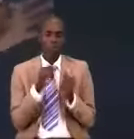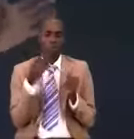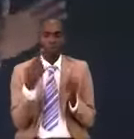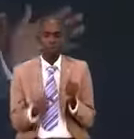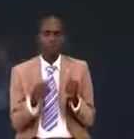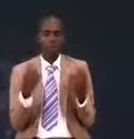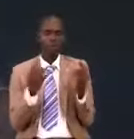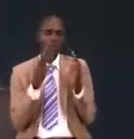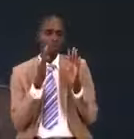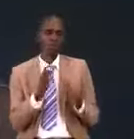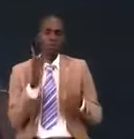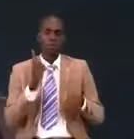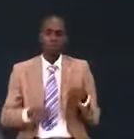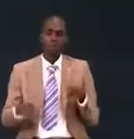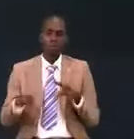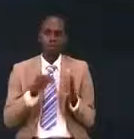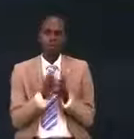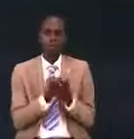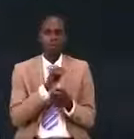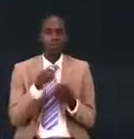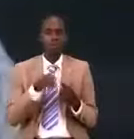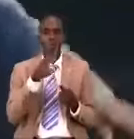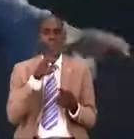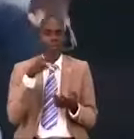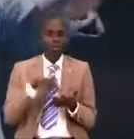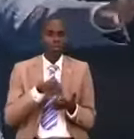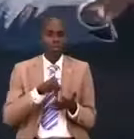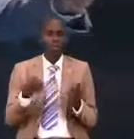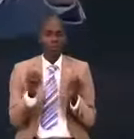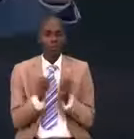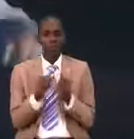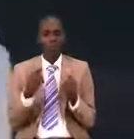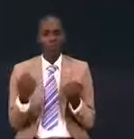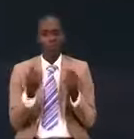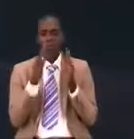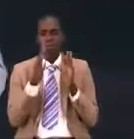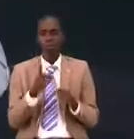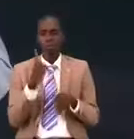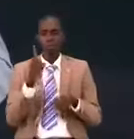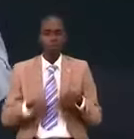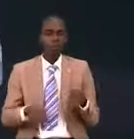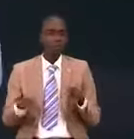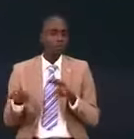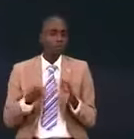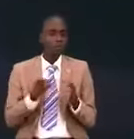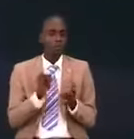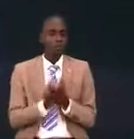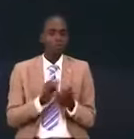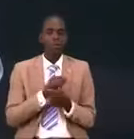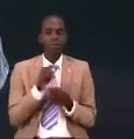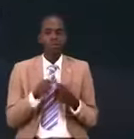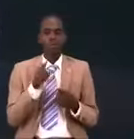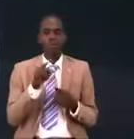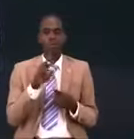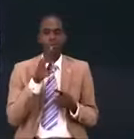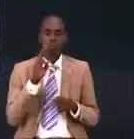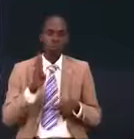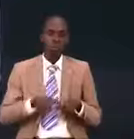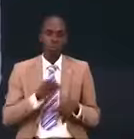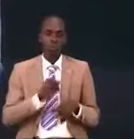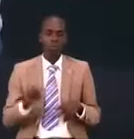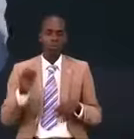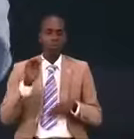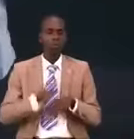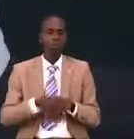pourrait pas le faire quand vous vous asseyez avec les moqueurs mais qui